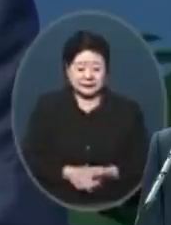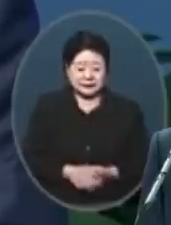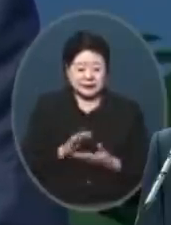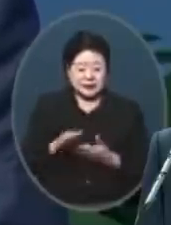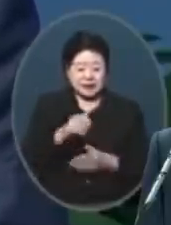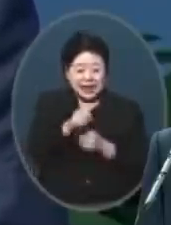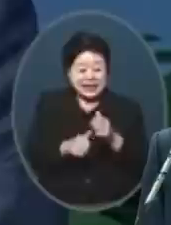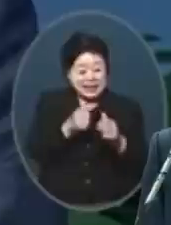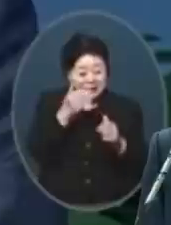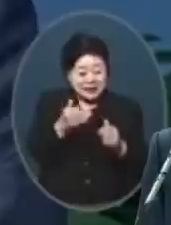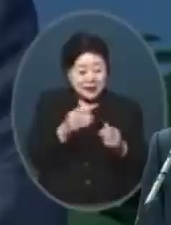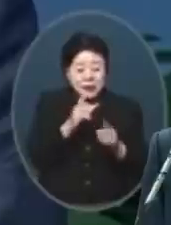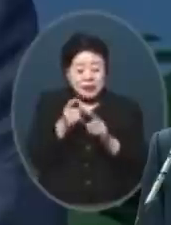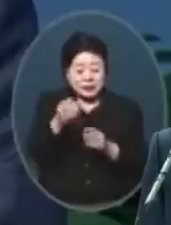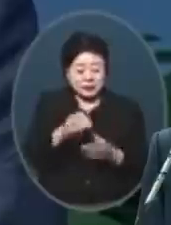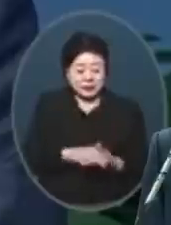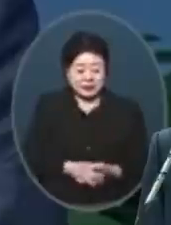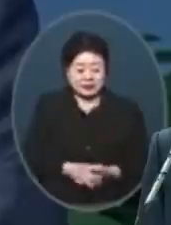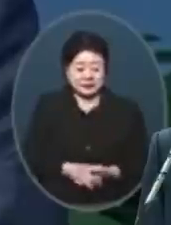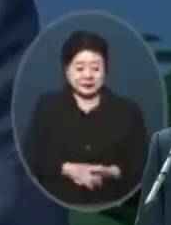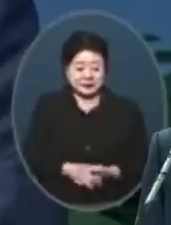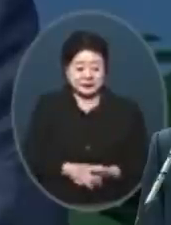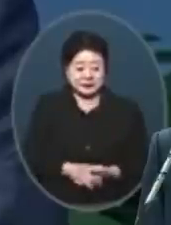나중에 하나님께서 말씀하시는 걸 보면